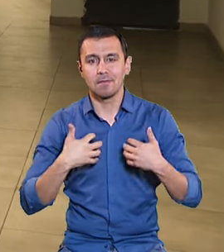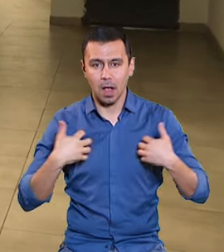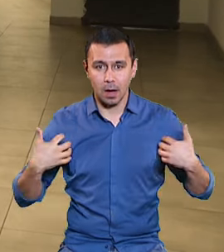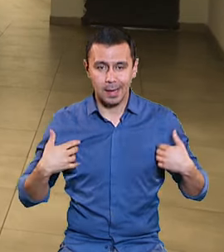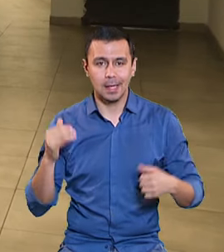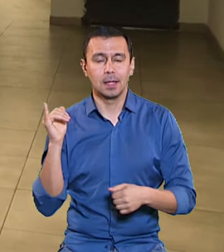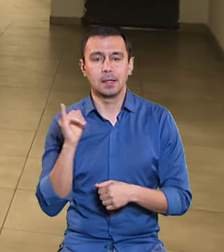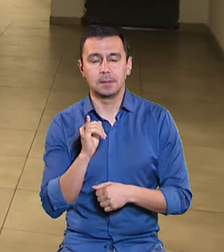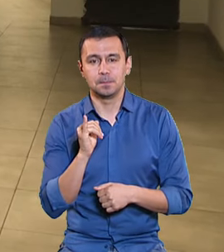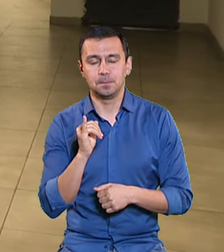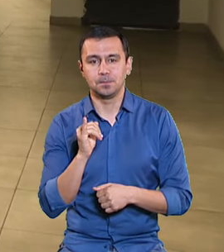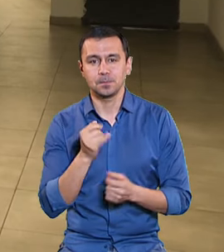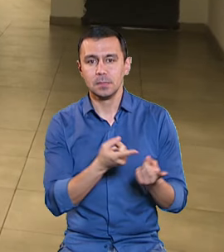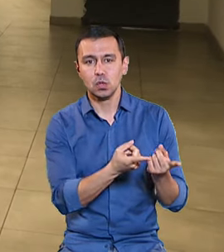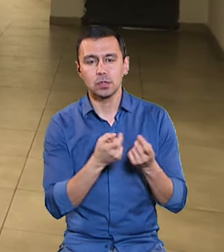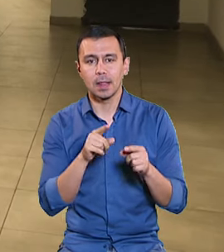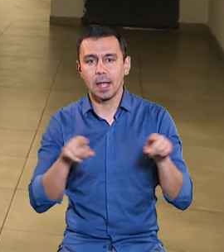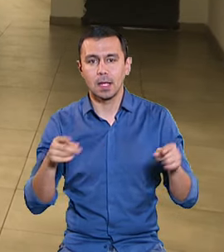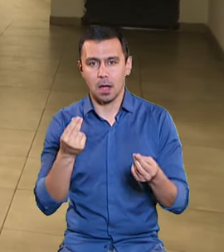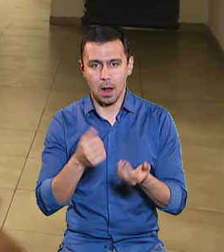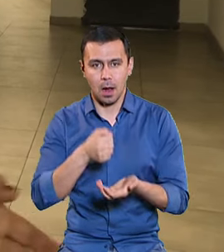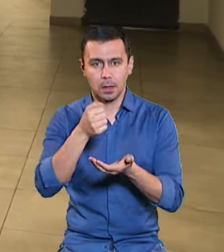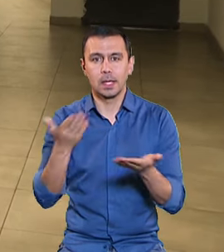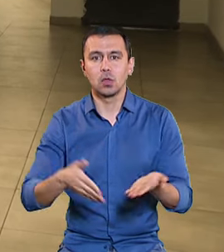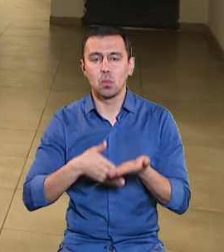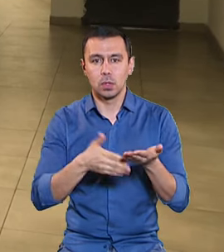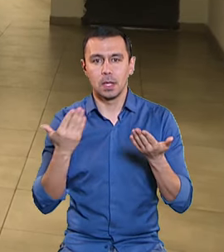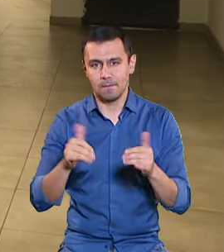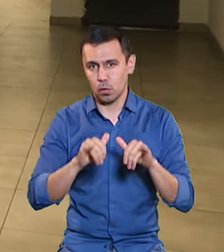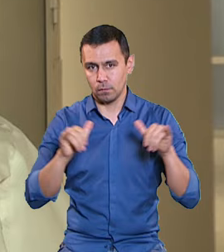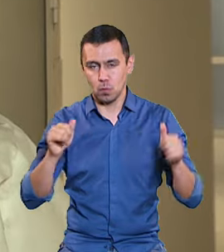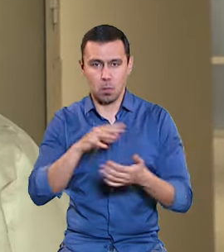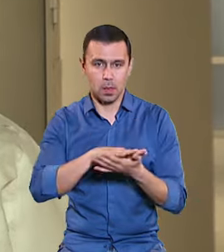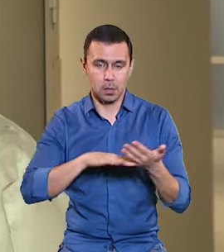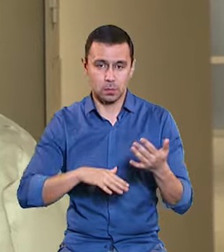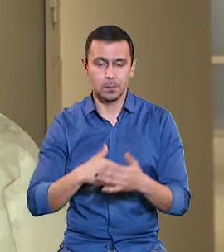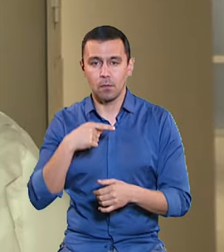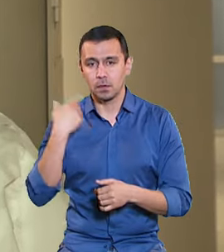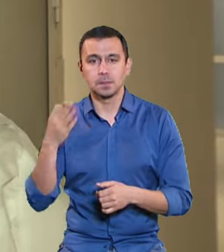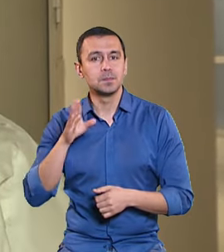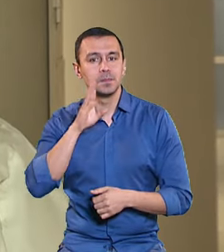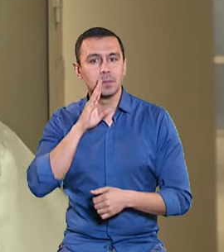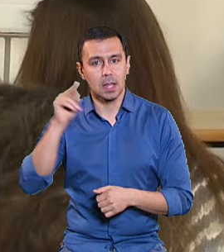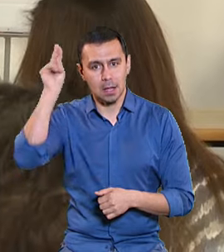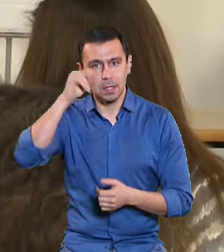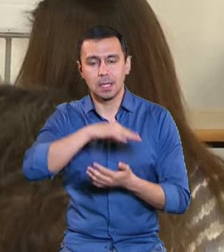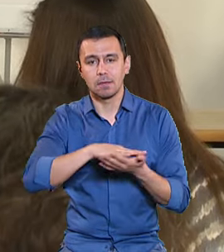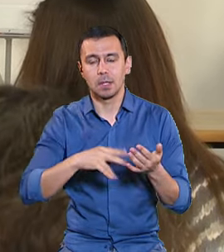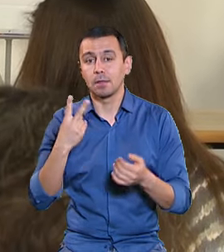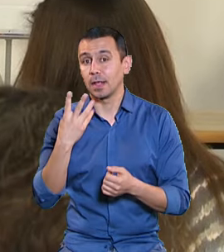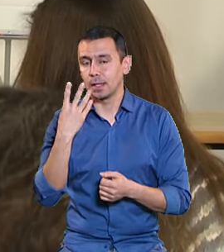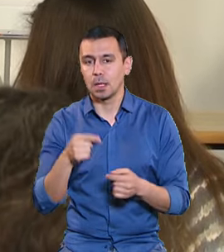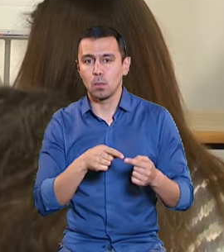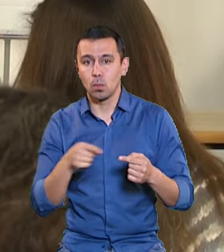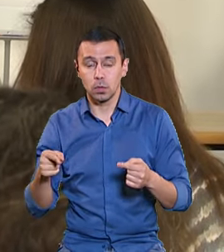і залучити деякі гранти, які допоможуть їм в розвитку подальшому. Зі слів Наталі Сахарової, навчання триватиме 2 дні,